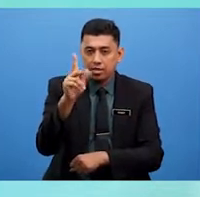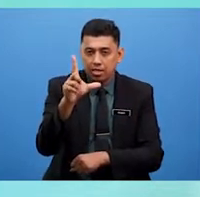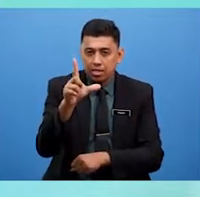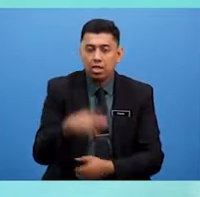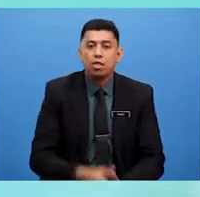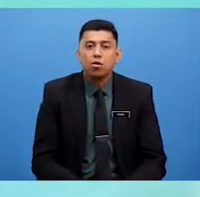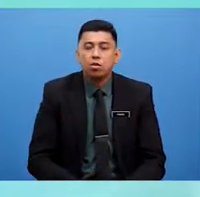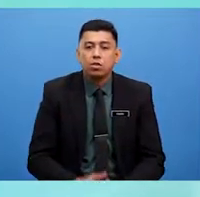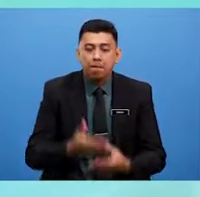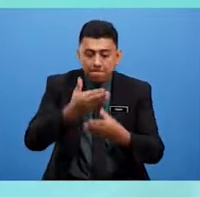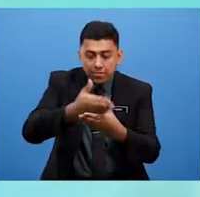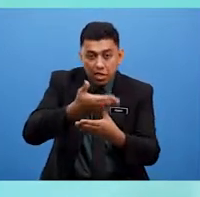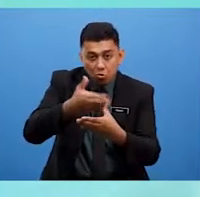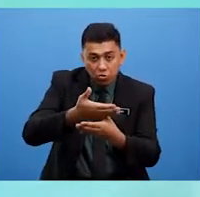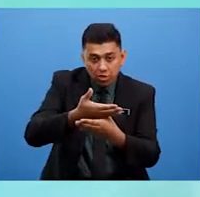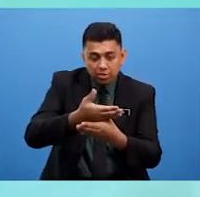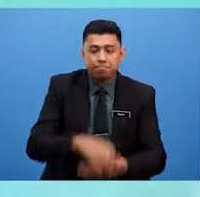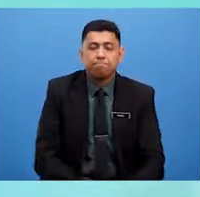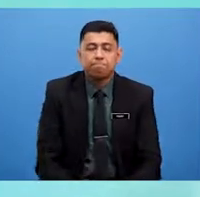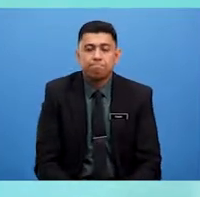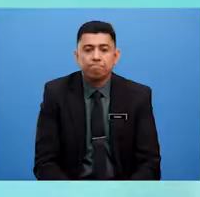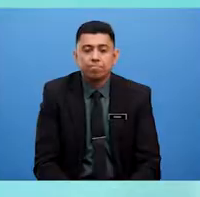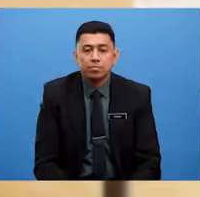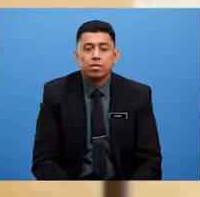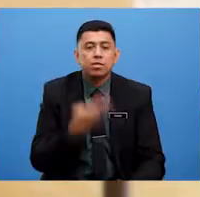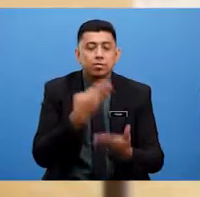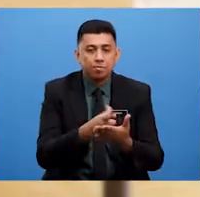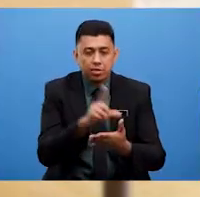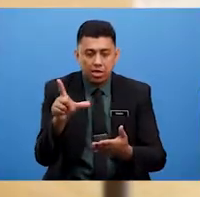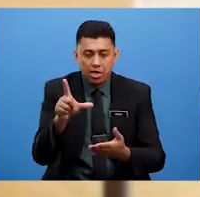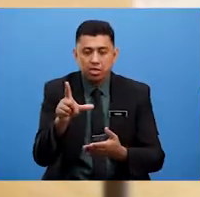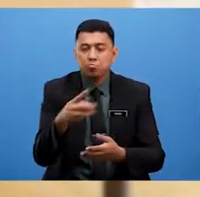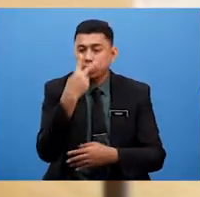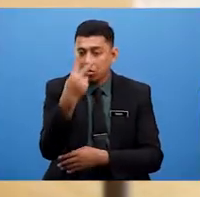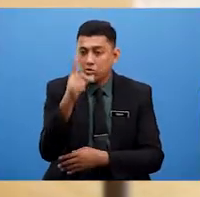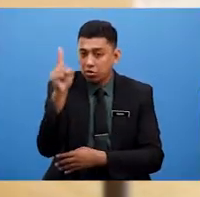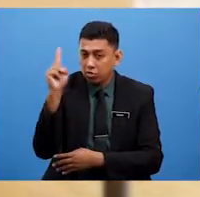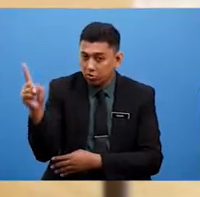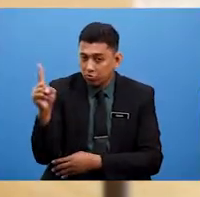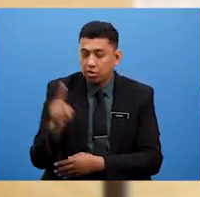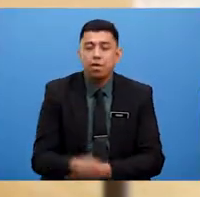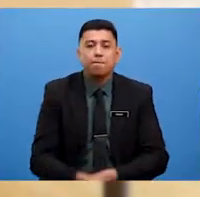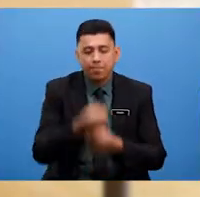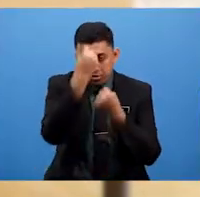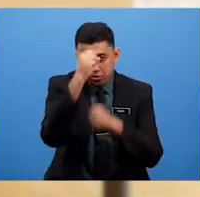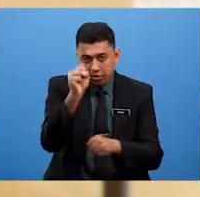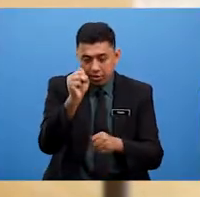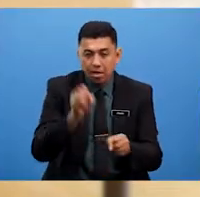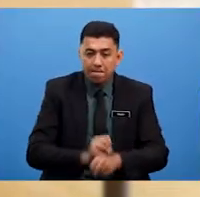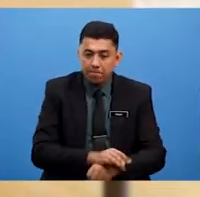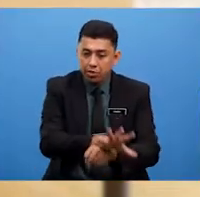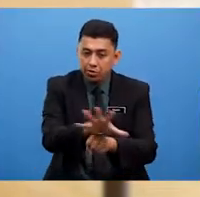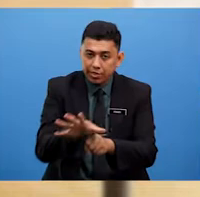dan persediaan psikologikal. Baiklah, kita lihat satu persatu komponen persediaan yang